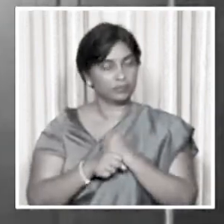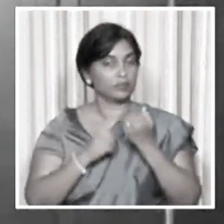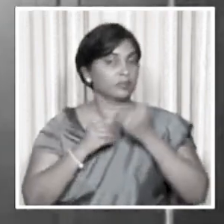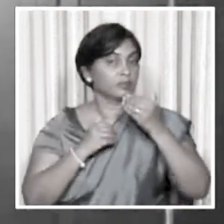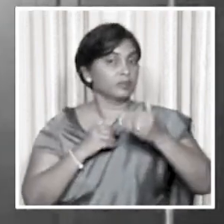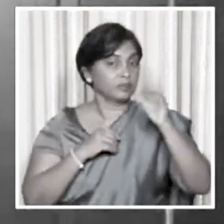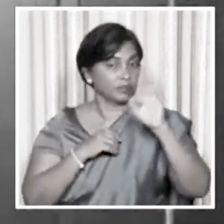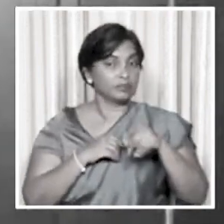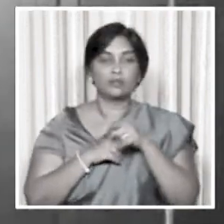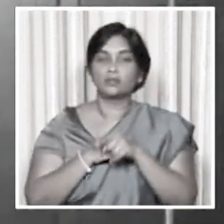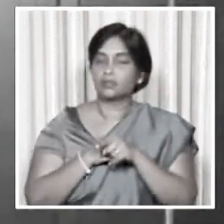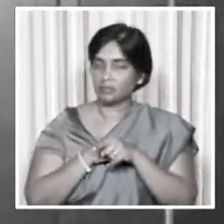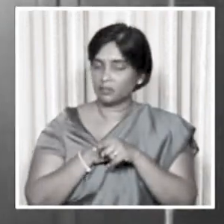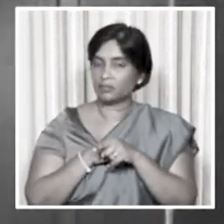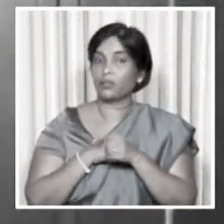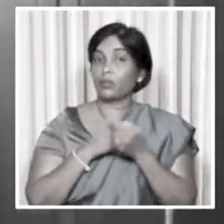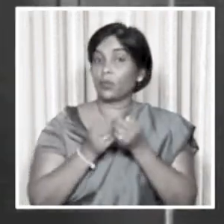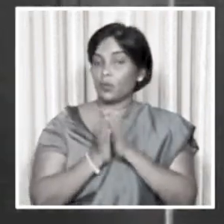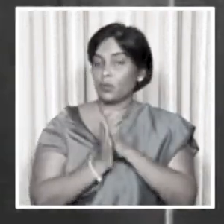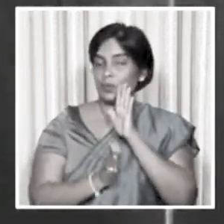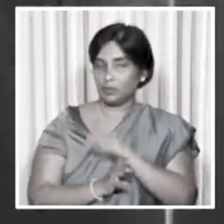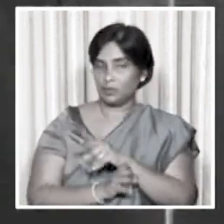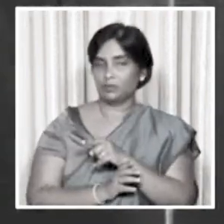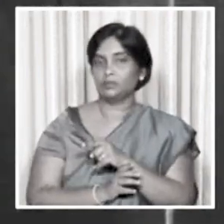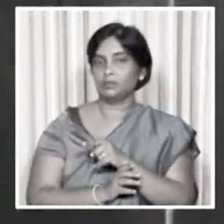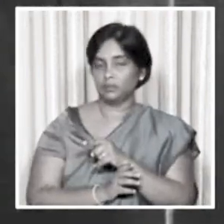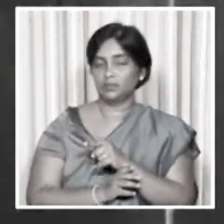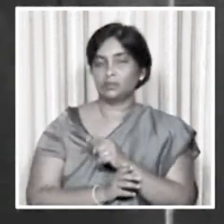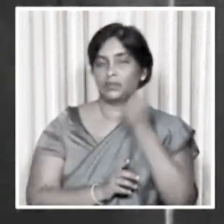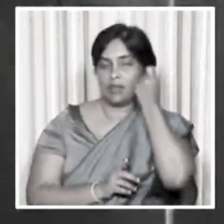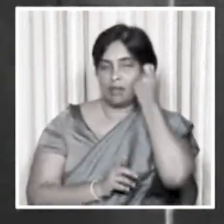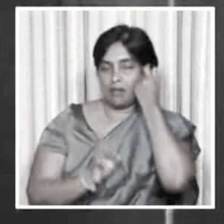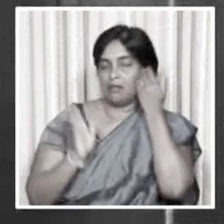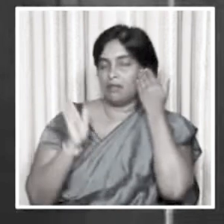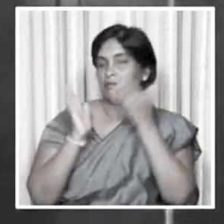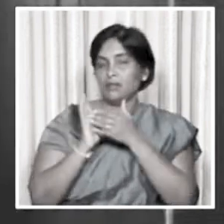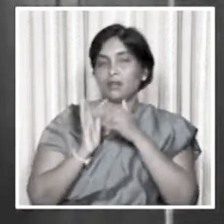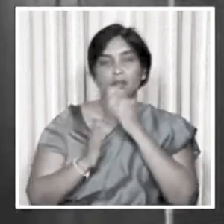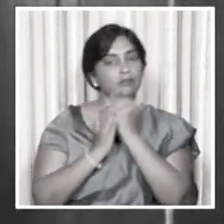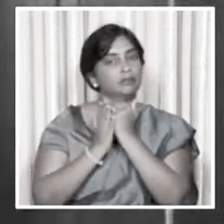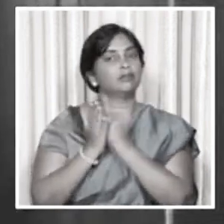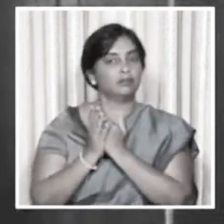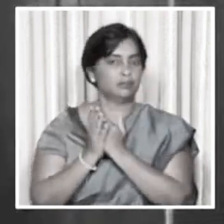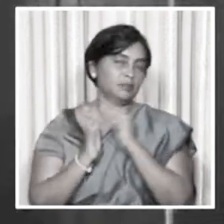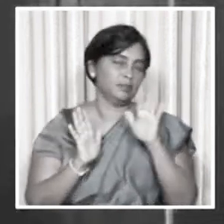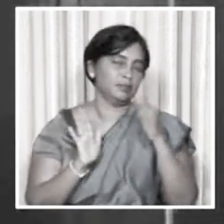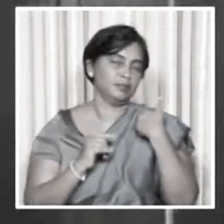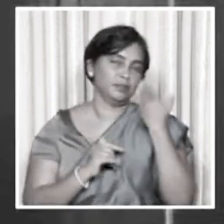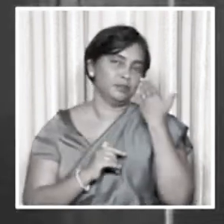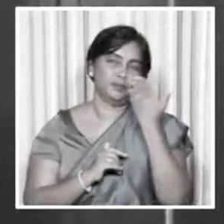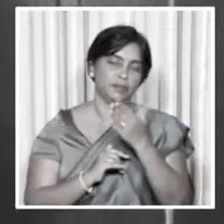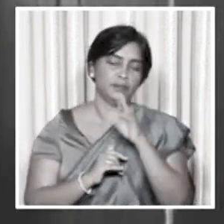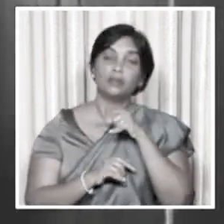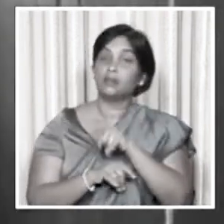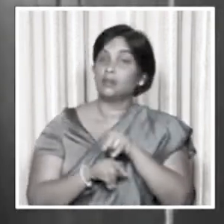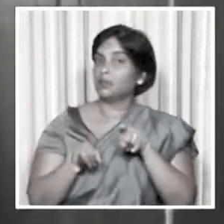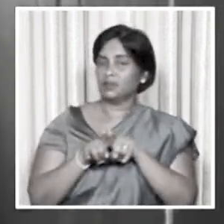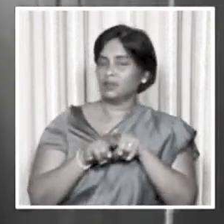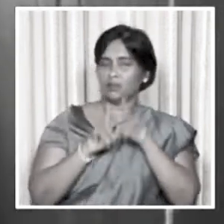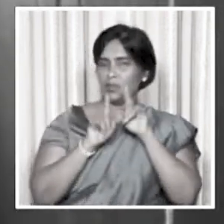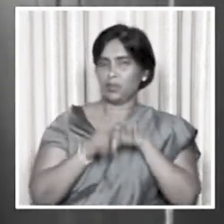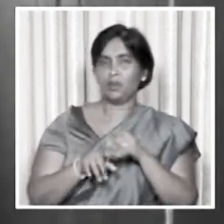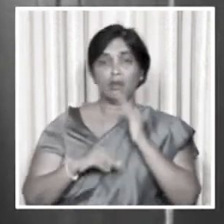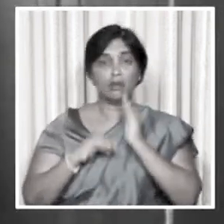இந்த ஊடகங்களுக்கு சொல்வதற்காக சொல்லப்பட்டிருக்கின்ற ஒன்றே ஒழிய நடைமுறை சாத்தியமானதோ அல்லது